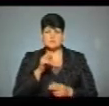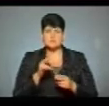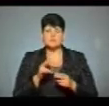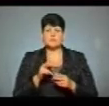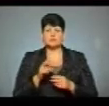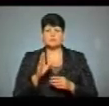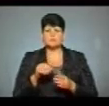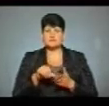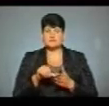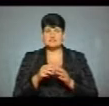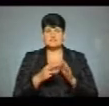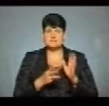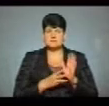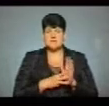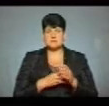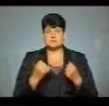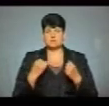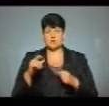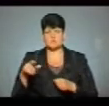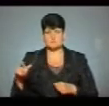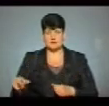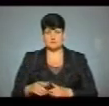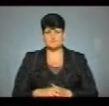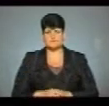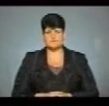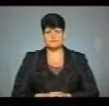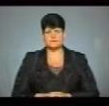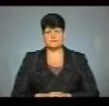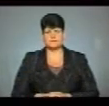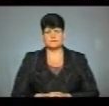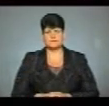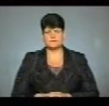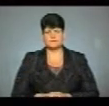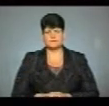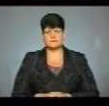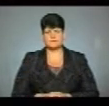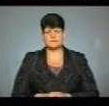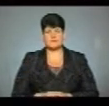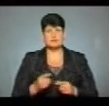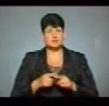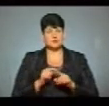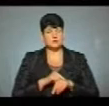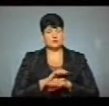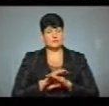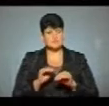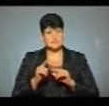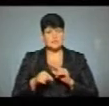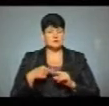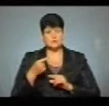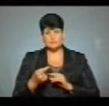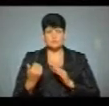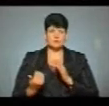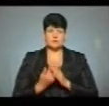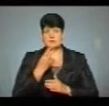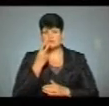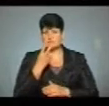команду представляють 18 спортсменів, повідомив Анатолій Малищик. І на цю годину у мене все. Наш наступний інформаційний